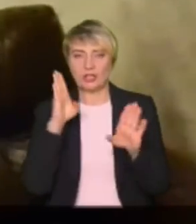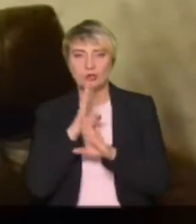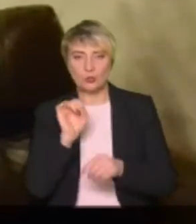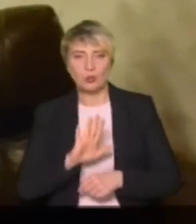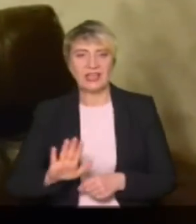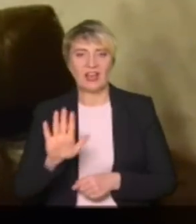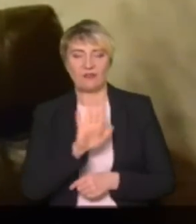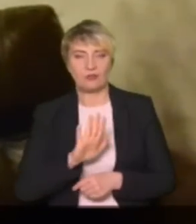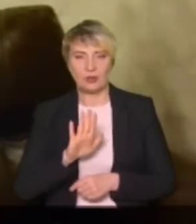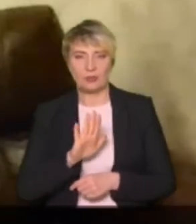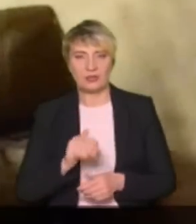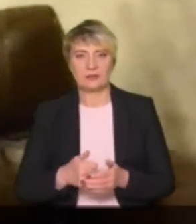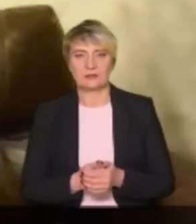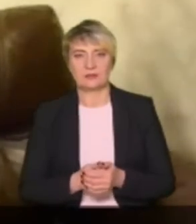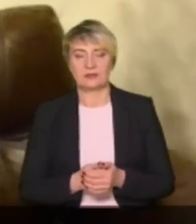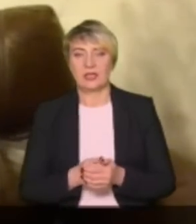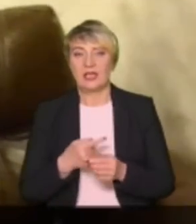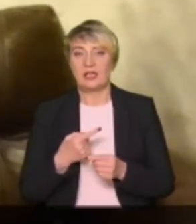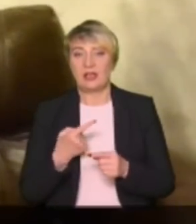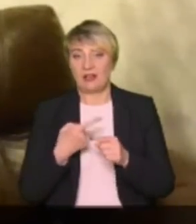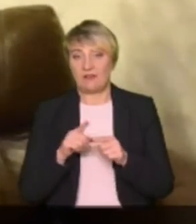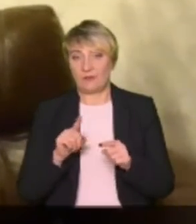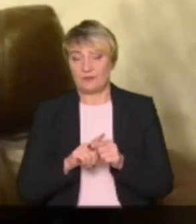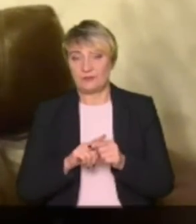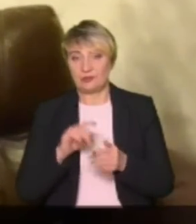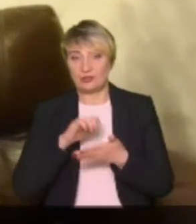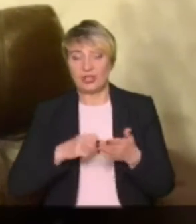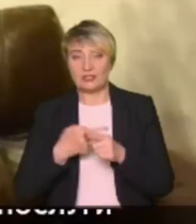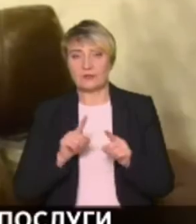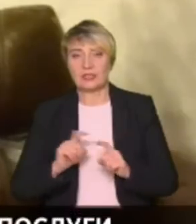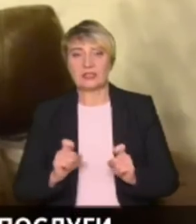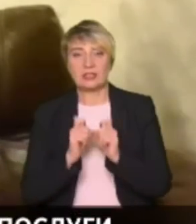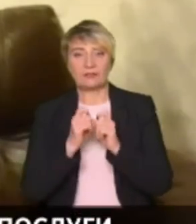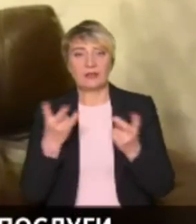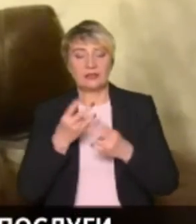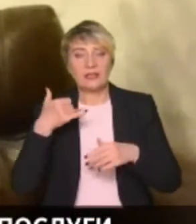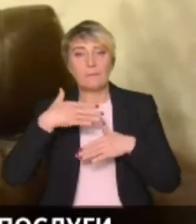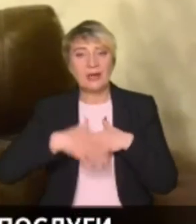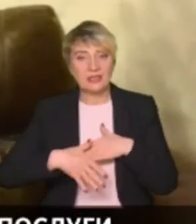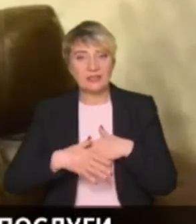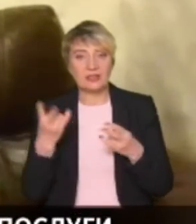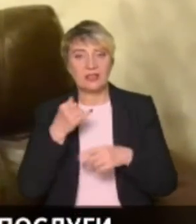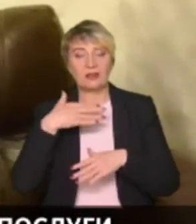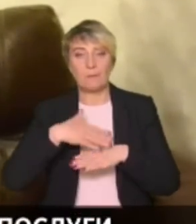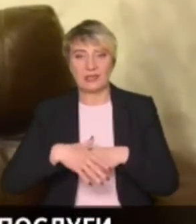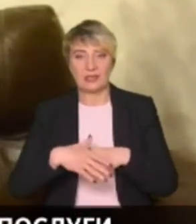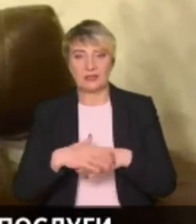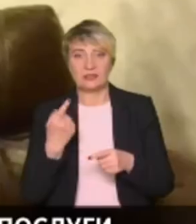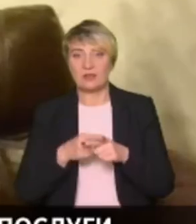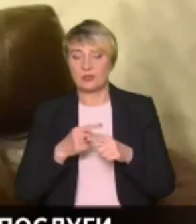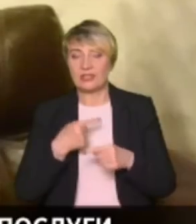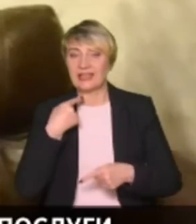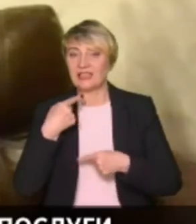через регулирование этого конфликта. Это просто надо понять, вот именно это опять это в